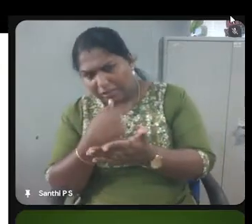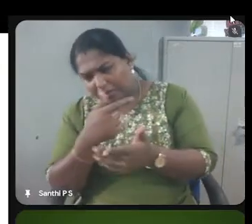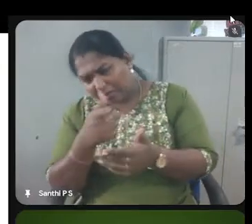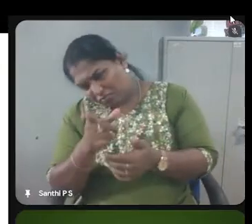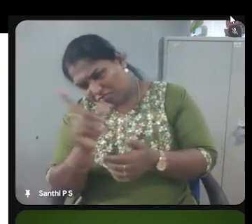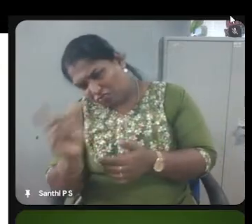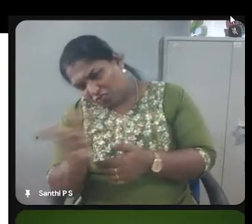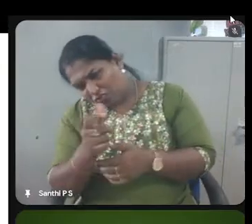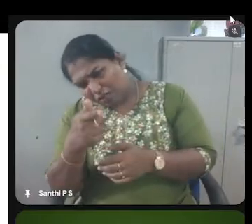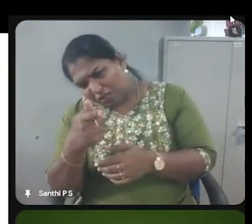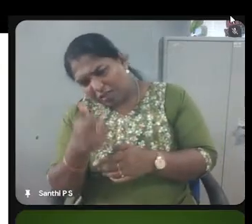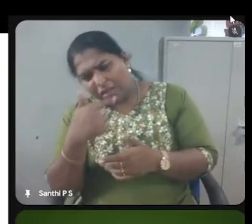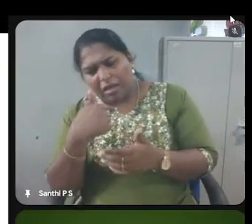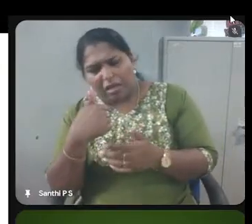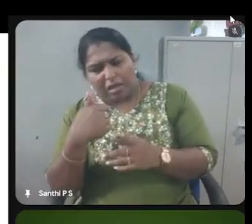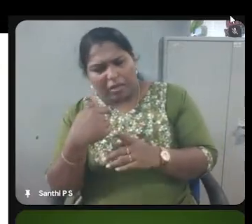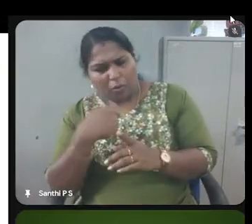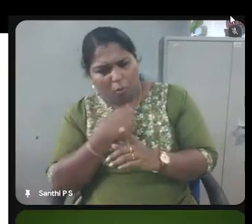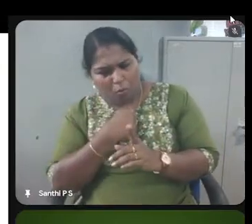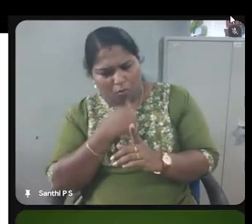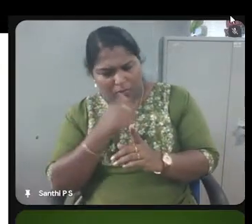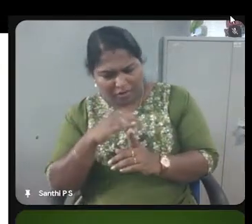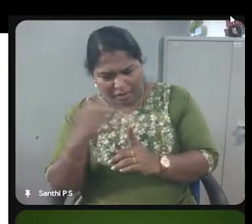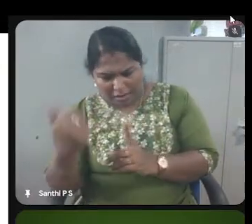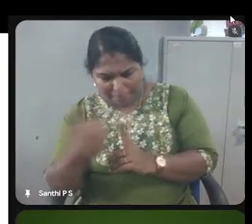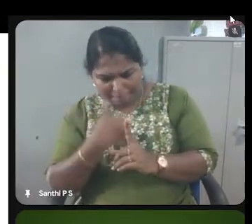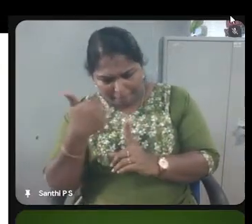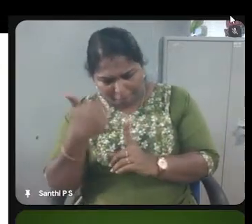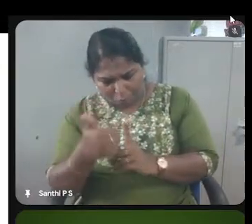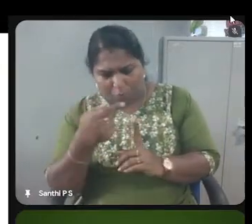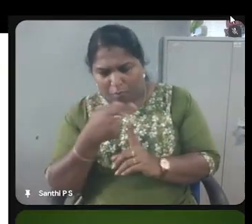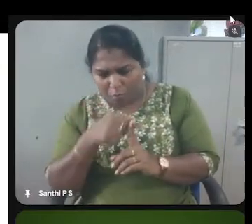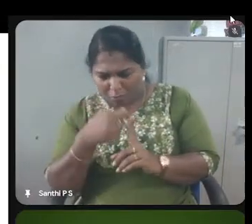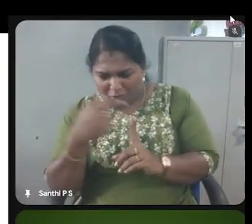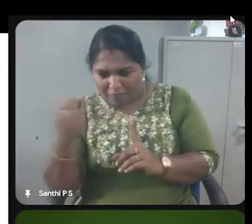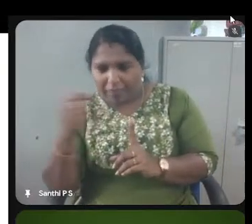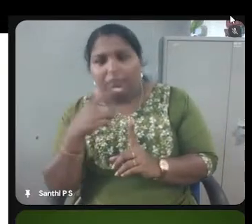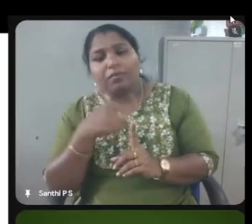ഇറ്റ് എങ്ങനെയാണ് ഈ എന്റെ കുട്ടിയെ ബാധിക്കുന്നത്, ആ രീതിയിൽ തീരുമാനിക്കണം.